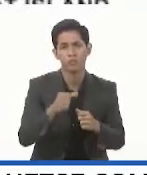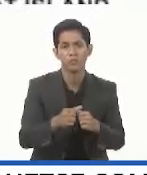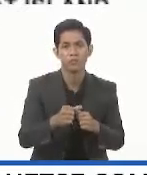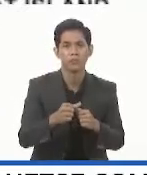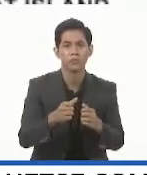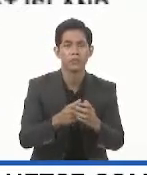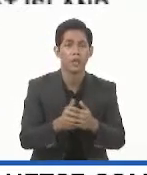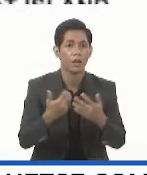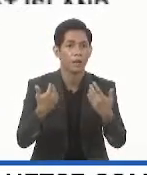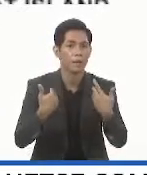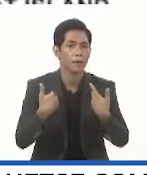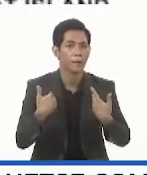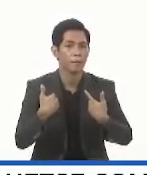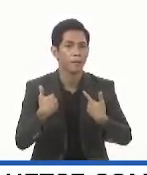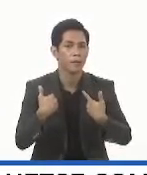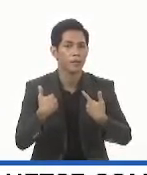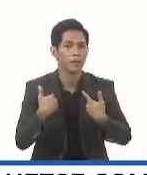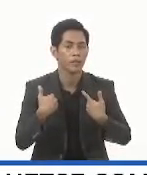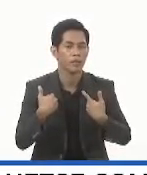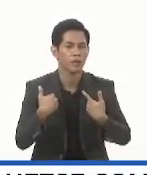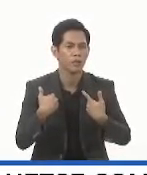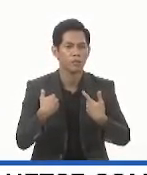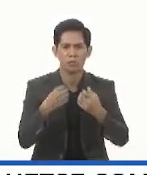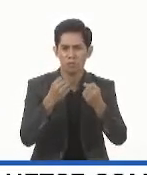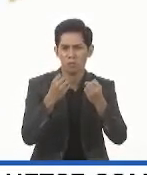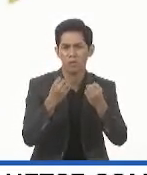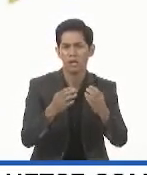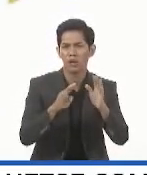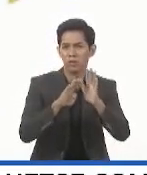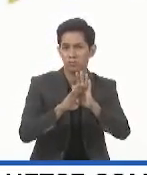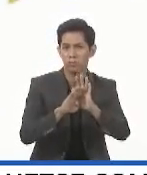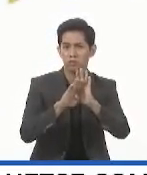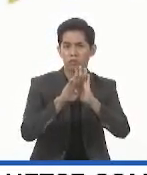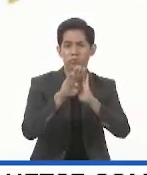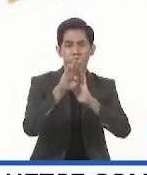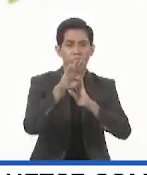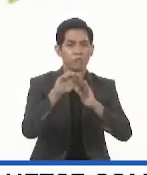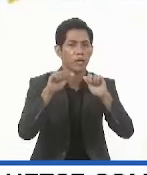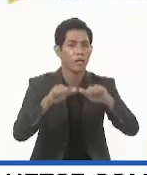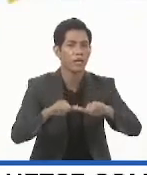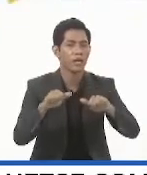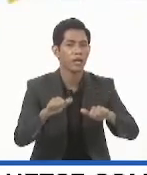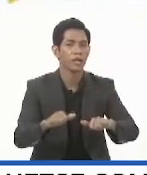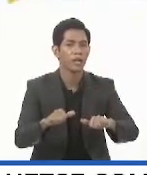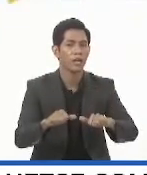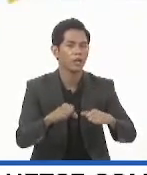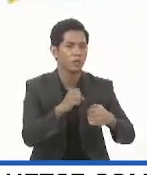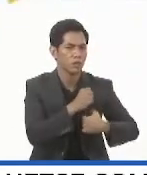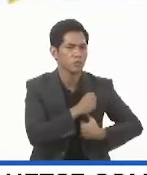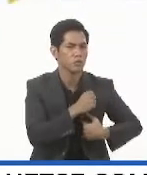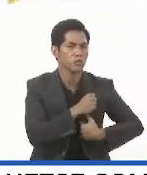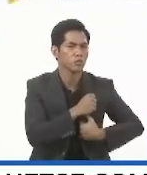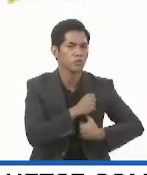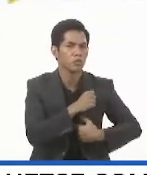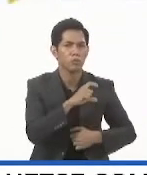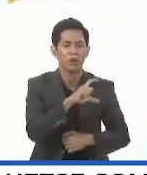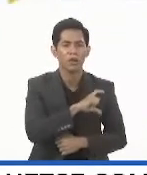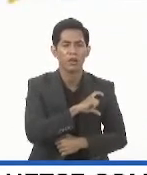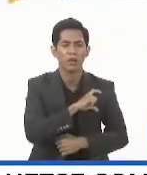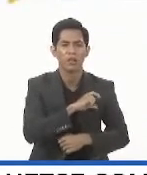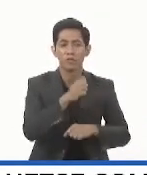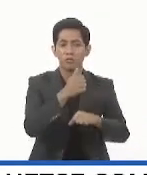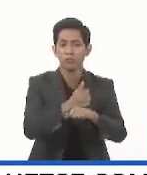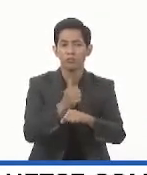nagkaroon ng search dyan at pinadala pa nga natin ang ating kasundaluhan, ang ating kapulisan at